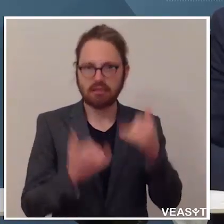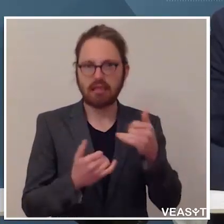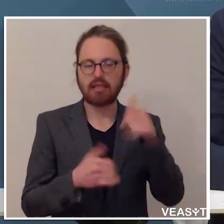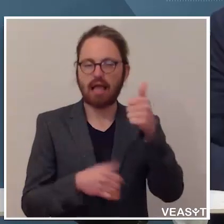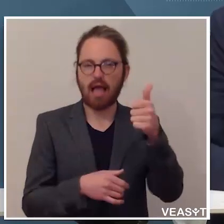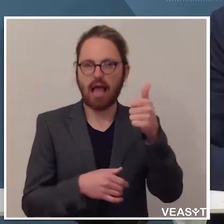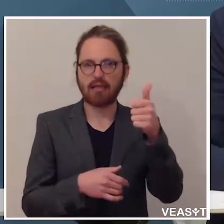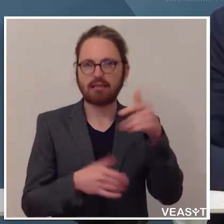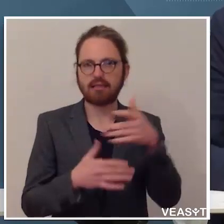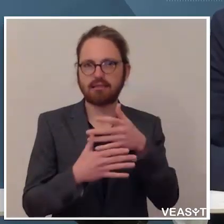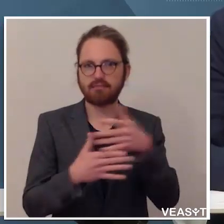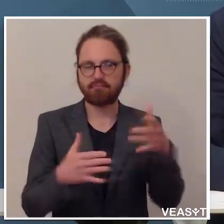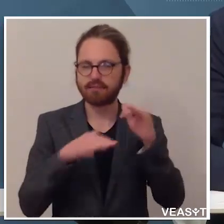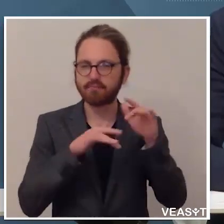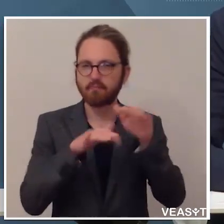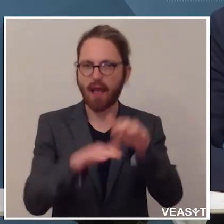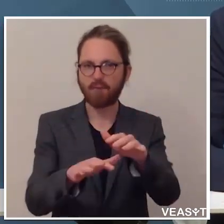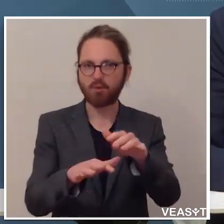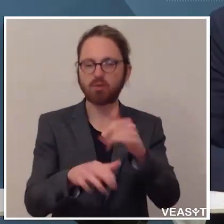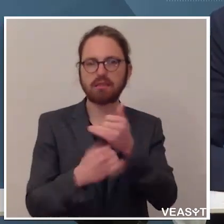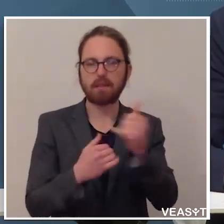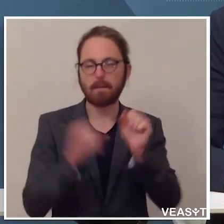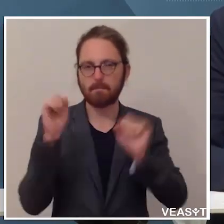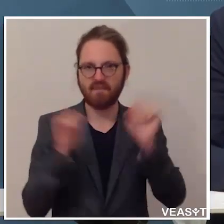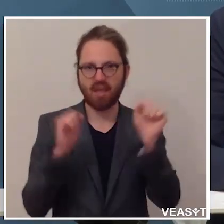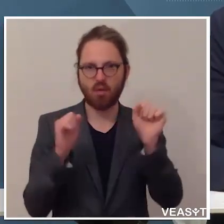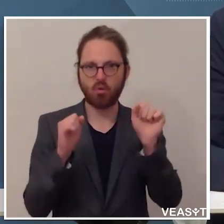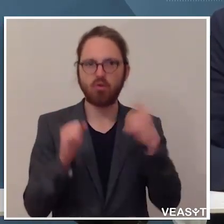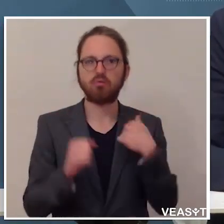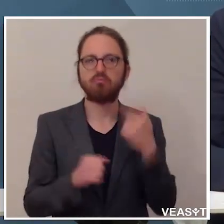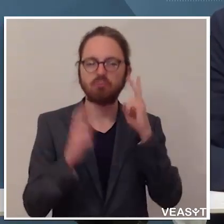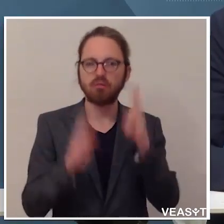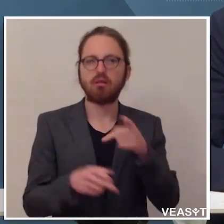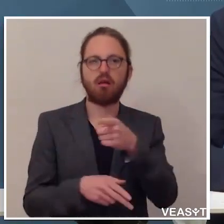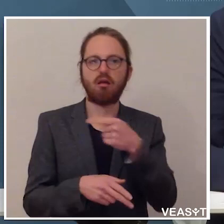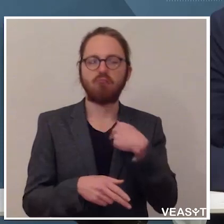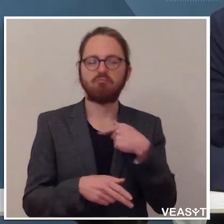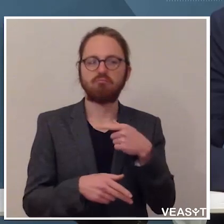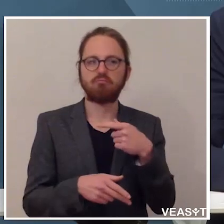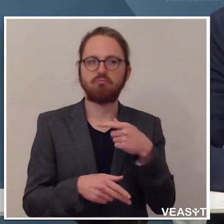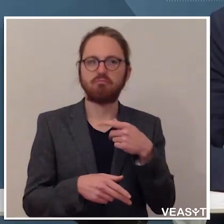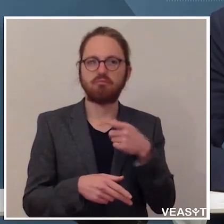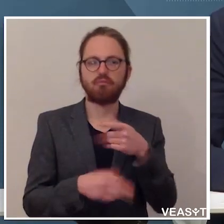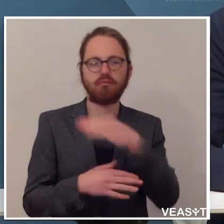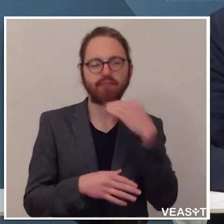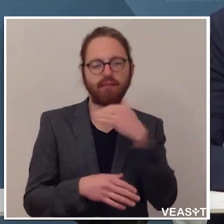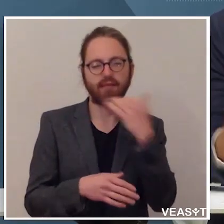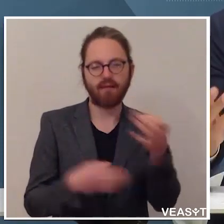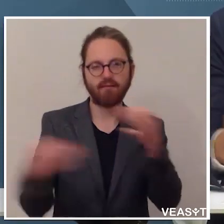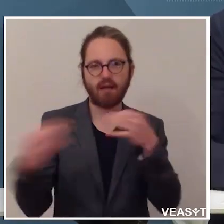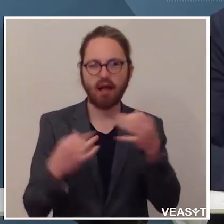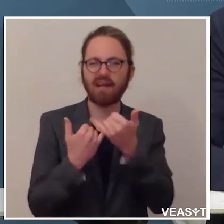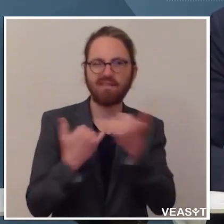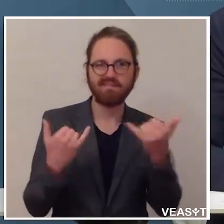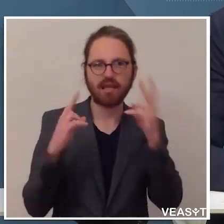vor allem auch mit beeinflussen, und zwar die Bewegung. Und da stellen sich natürlich sehr viele Fragen, wie kann man sich in